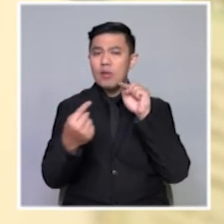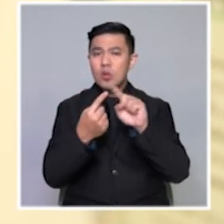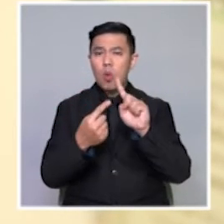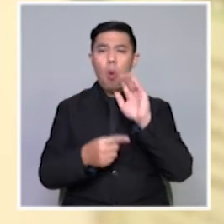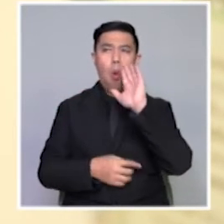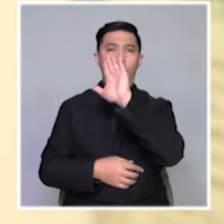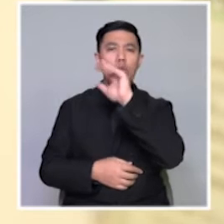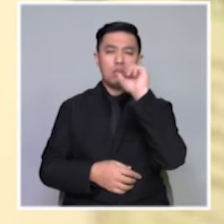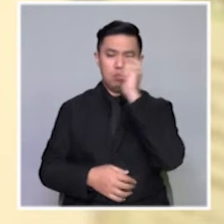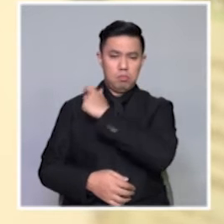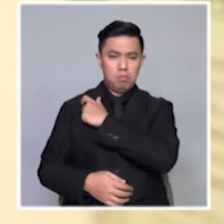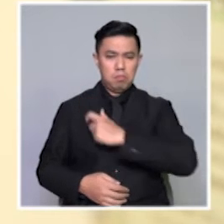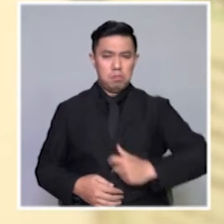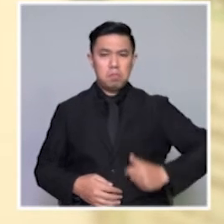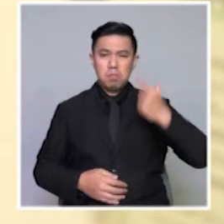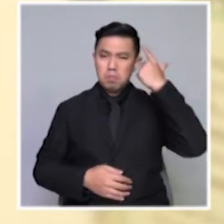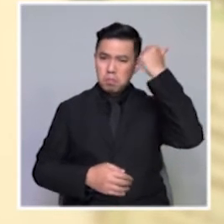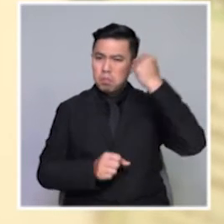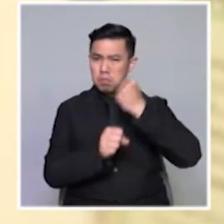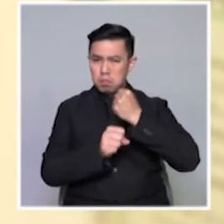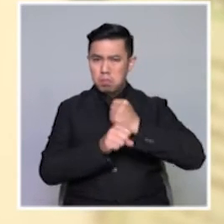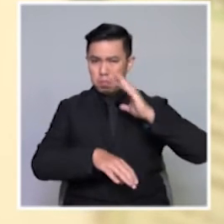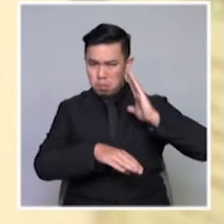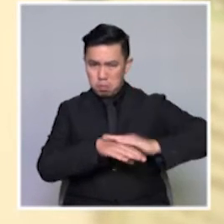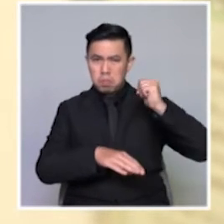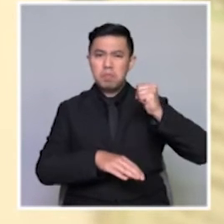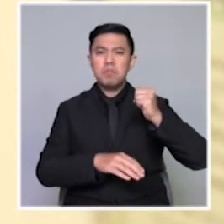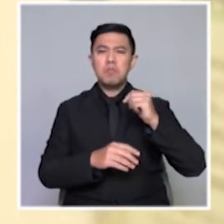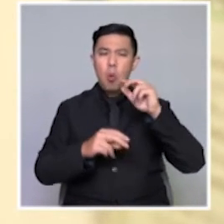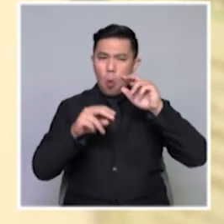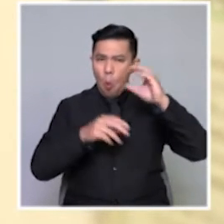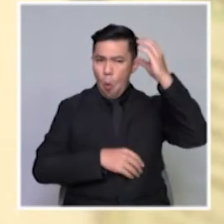ระองค์ท่านว่ามีความเชี่ยวชาญมีความเก่งนะมีความรอ